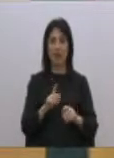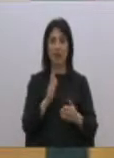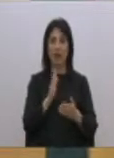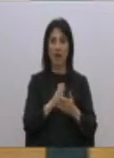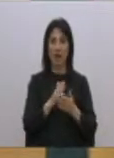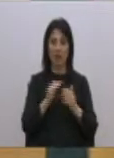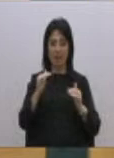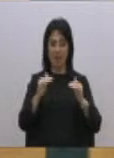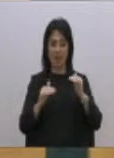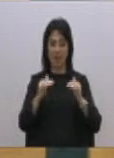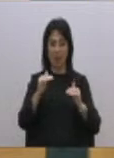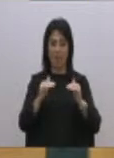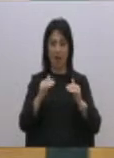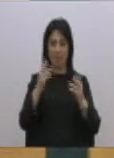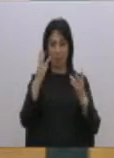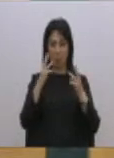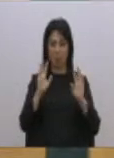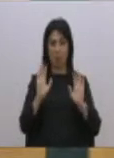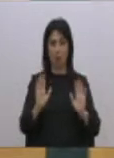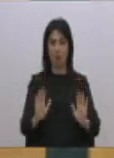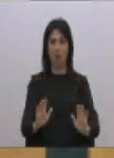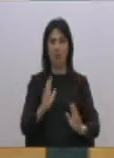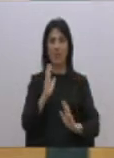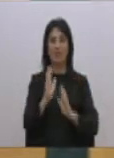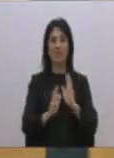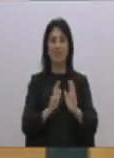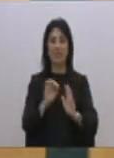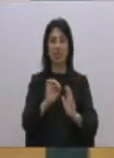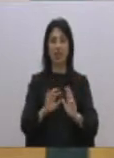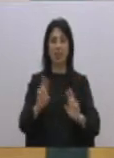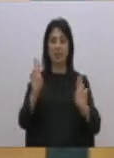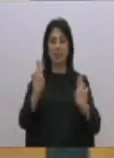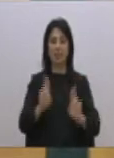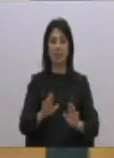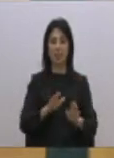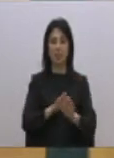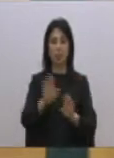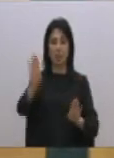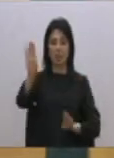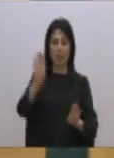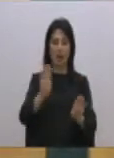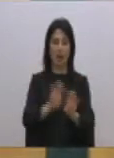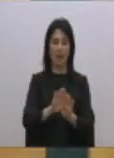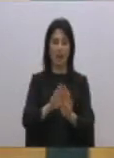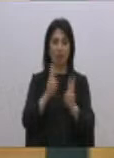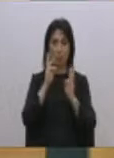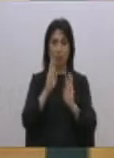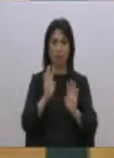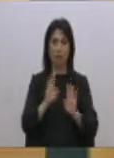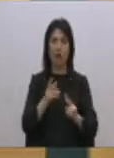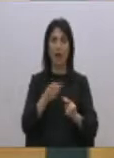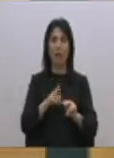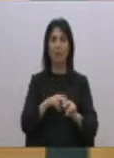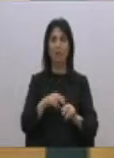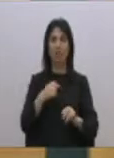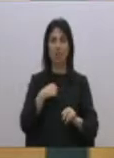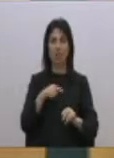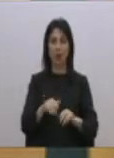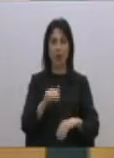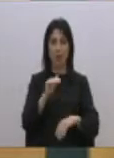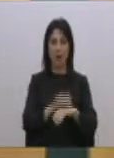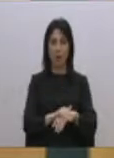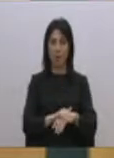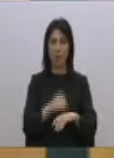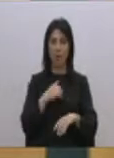sta balansebuli modeli. საერთაშორისო და ევროპულ სტანდარტებთან სრულად თანხმედრაში არსებული მოდელი. Ამიტომ ჩვენ ამ არგუმენტით,